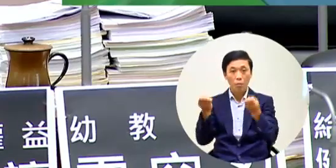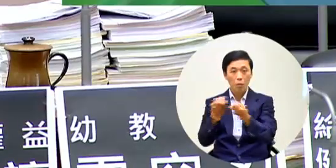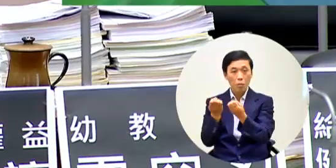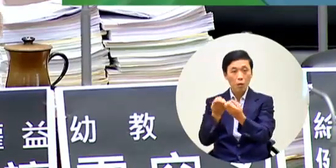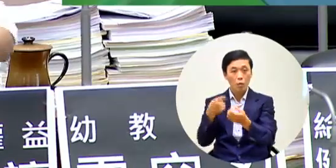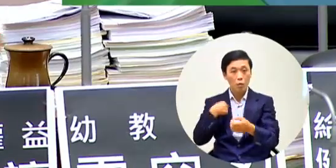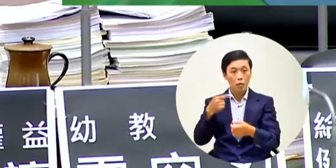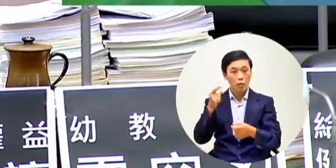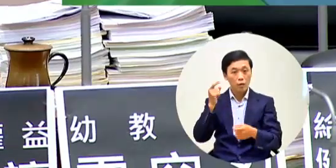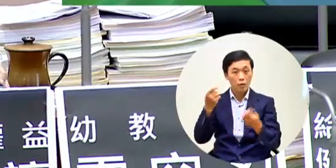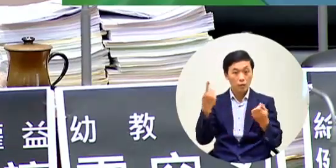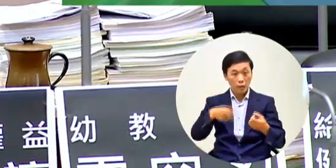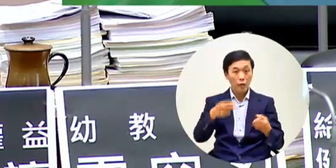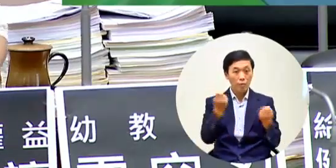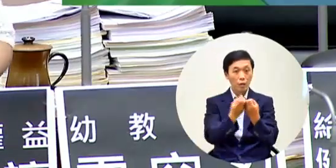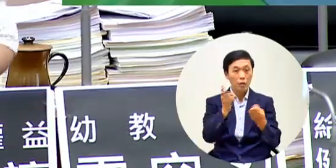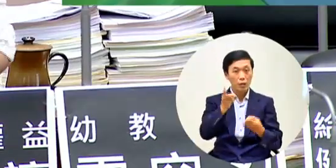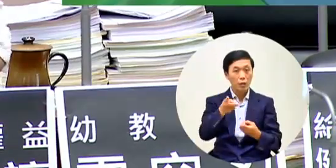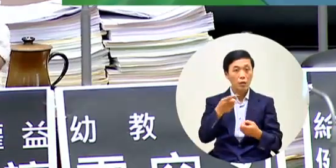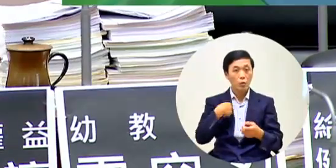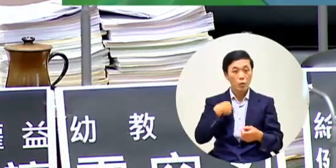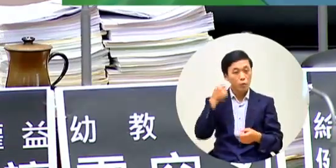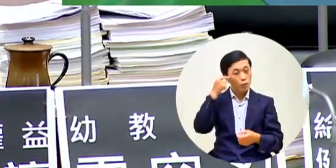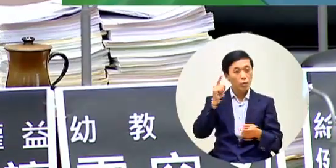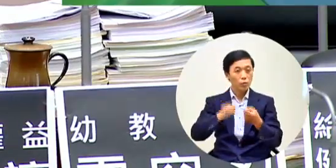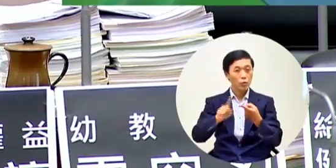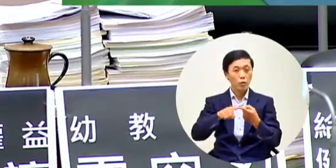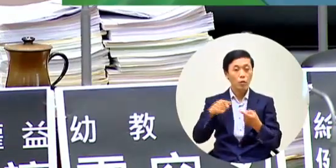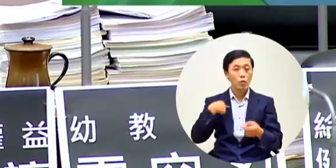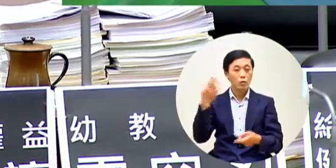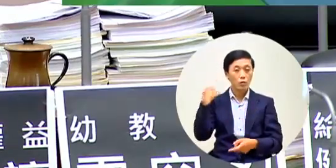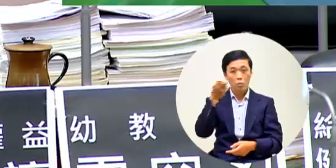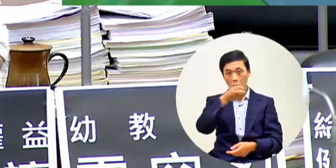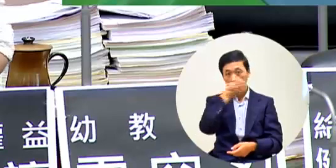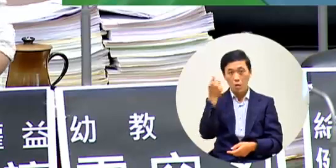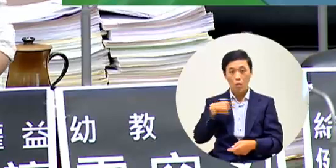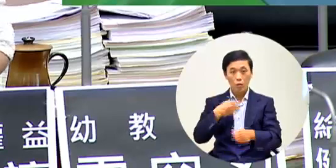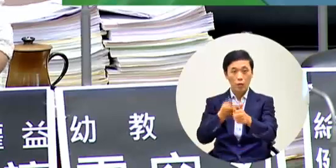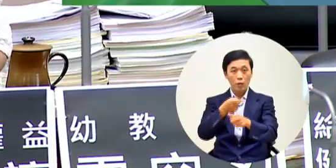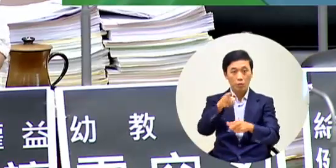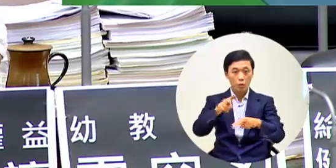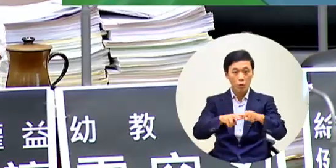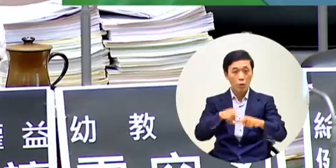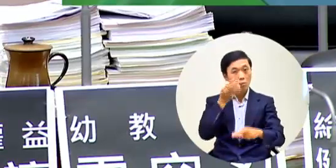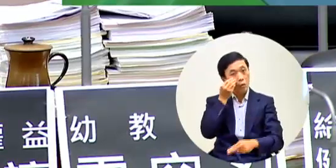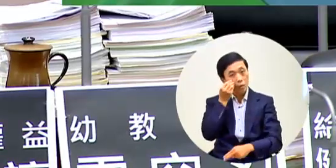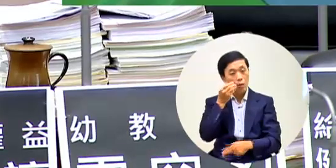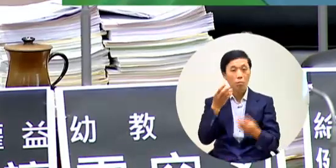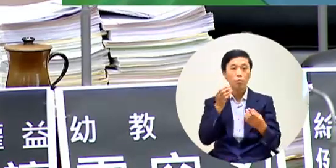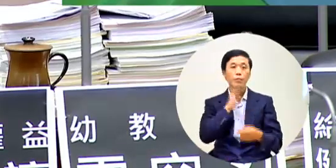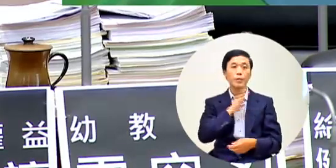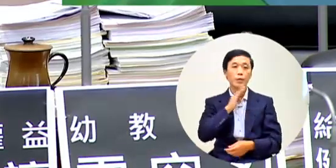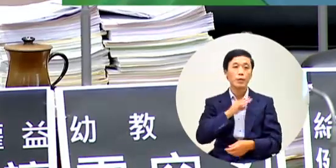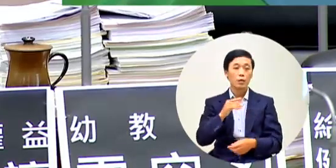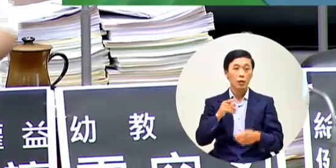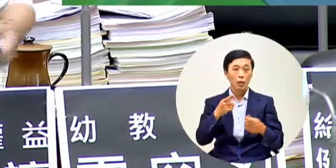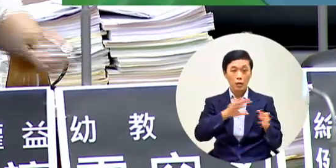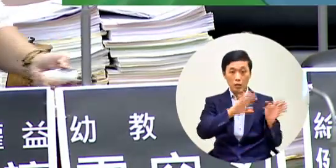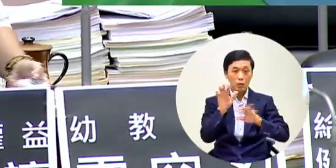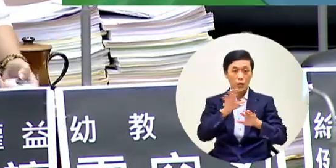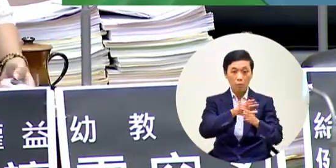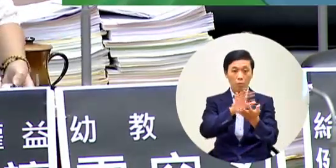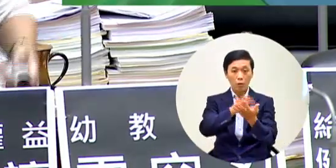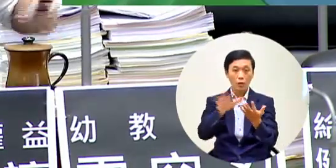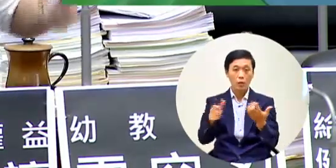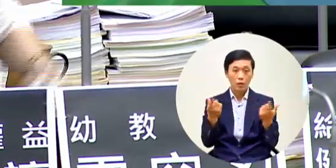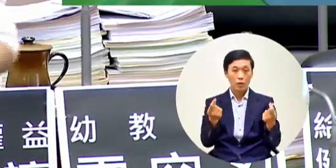生的。为什么请你们站着看？就是因为我上次发现，我让你们坐着看没有用。同样的类似的案子，大